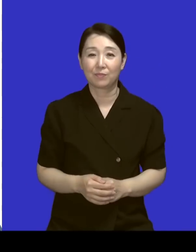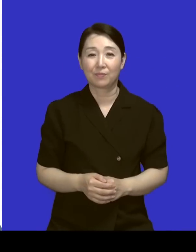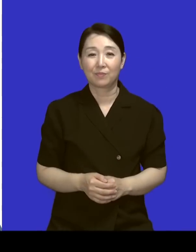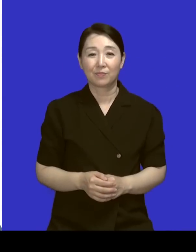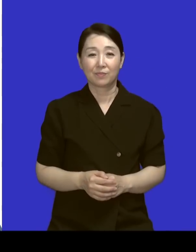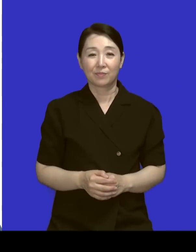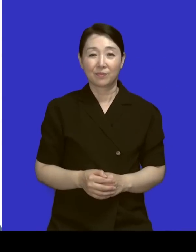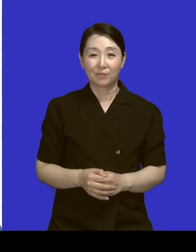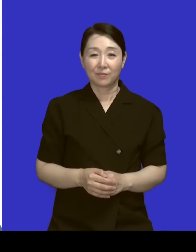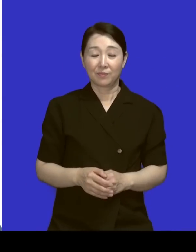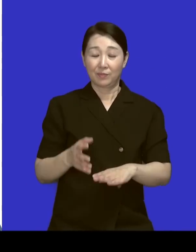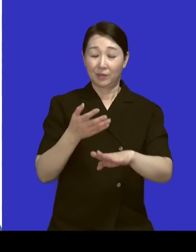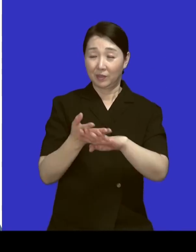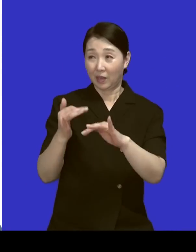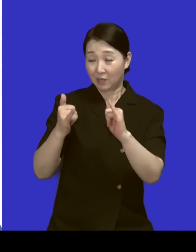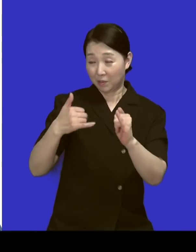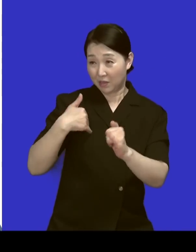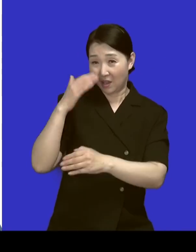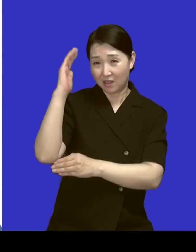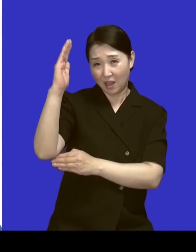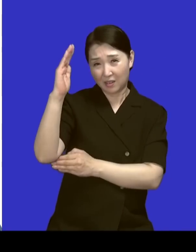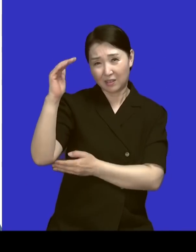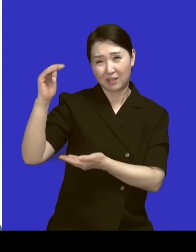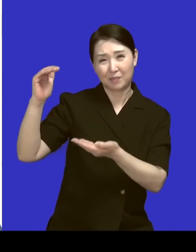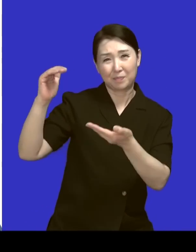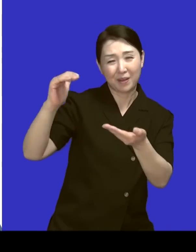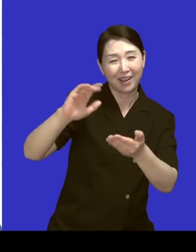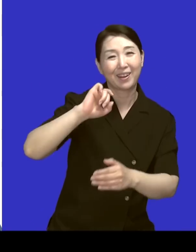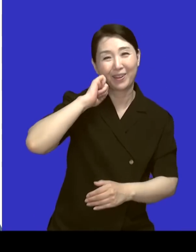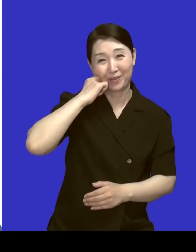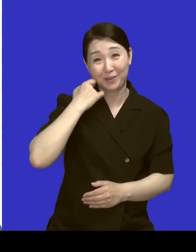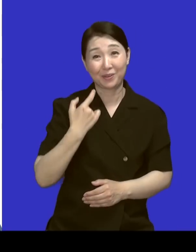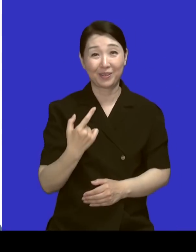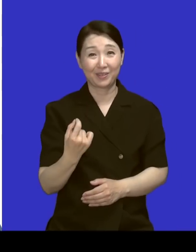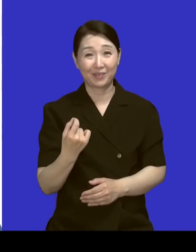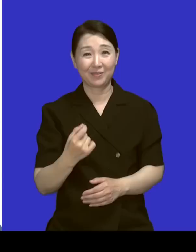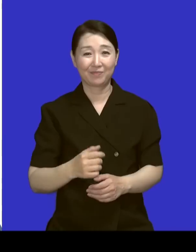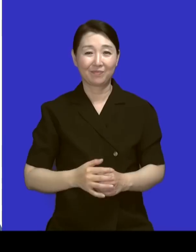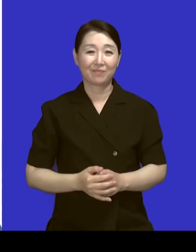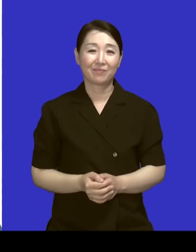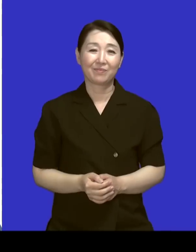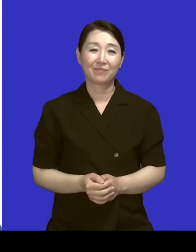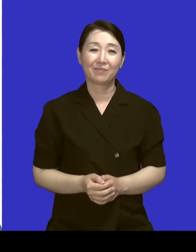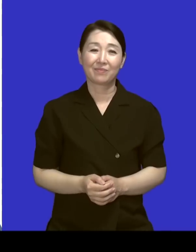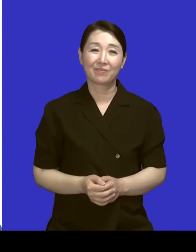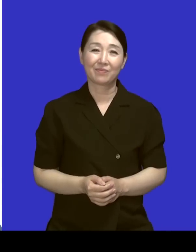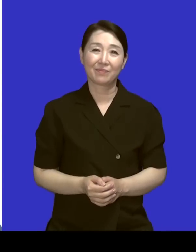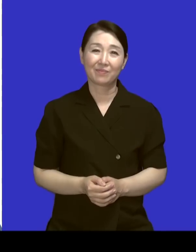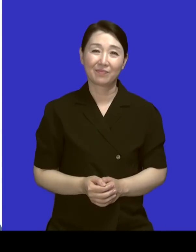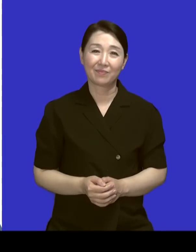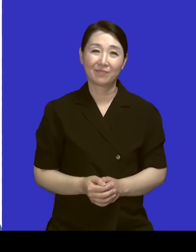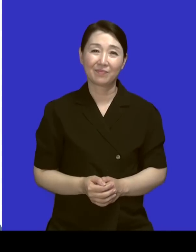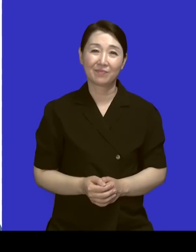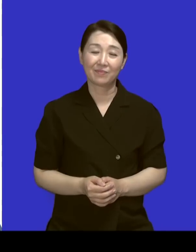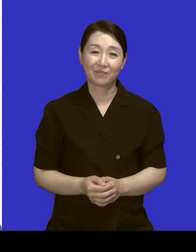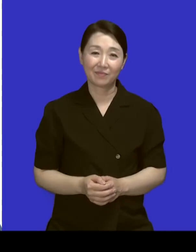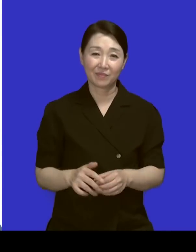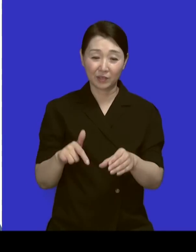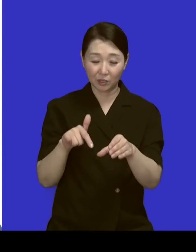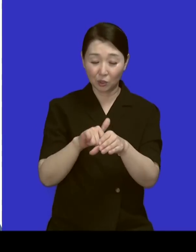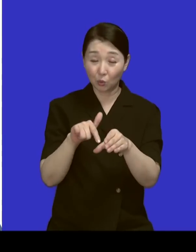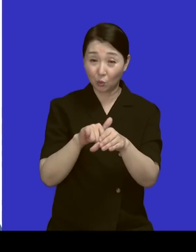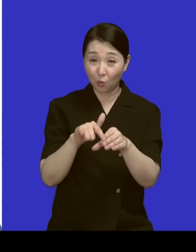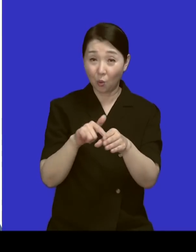사실 남들한테 제 이야기를 하는 게 쉽진 않죠. 네. 근데 한 기독교 신앙을